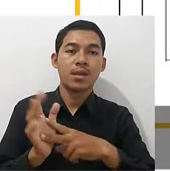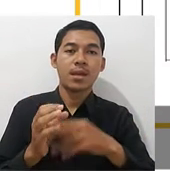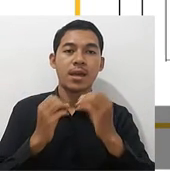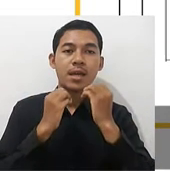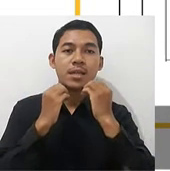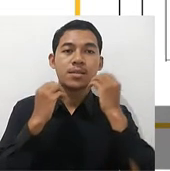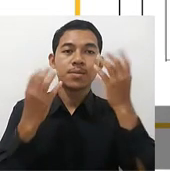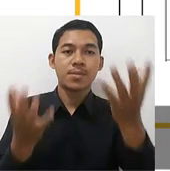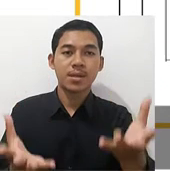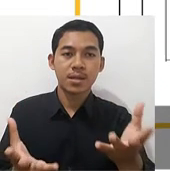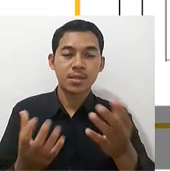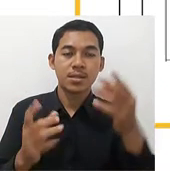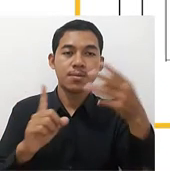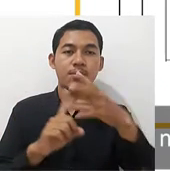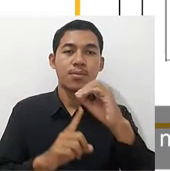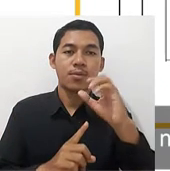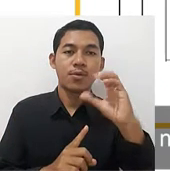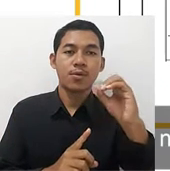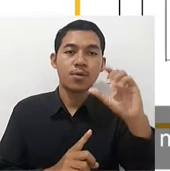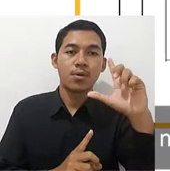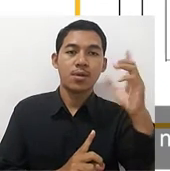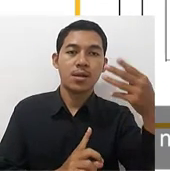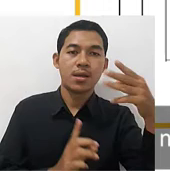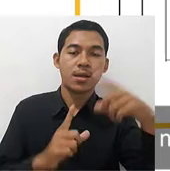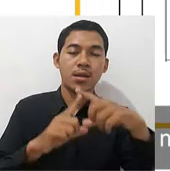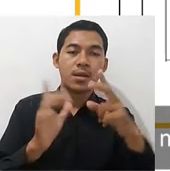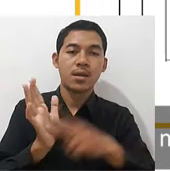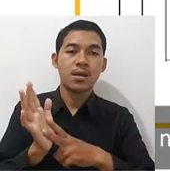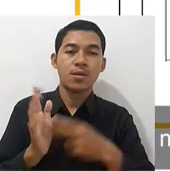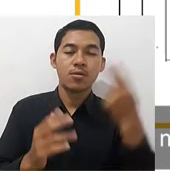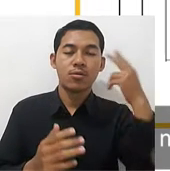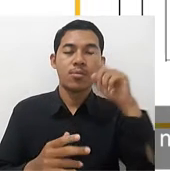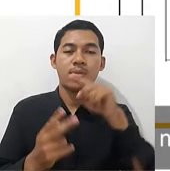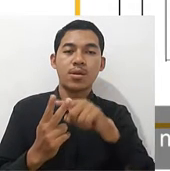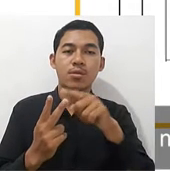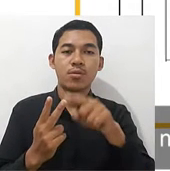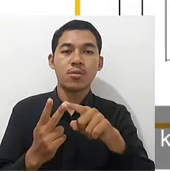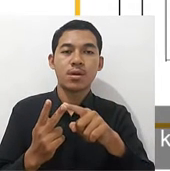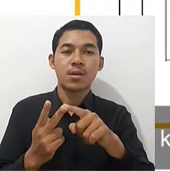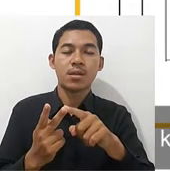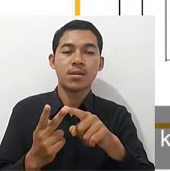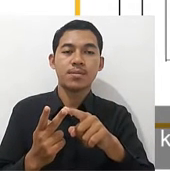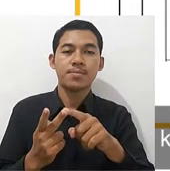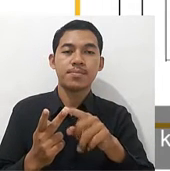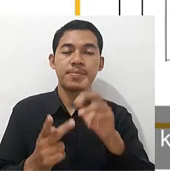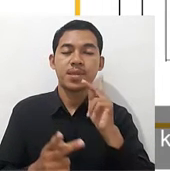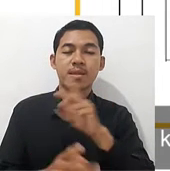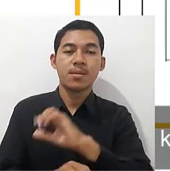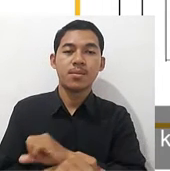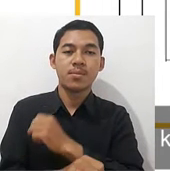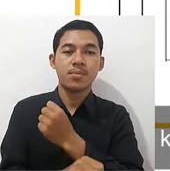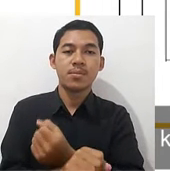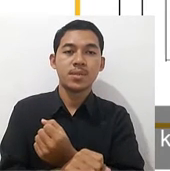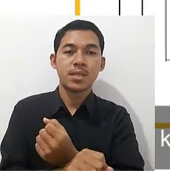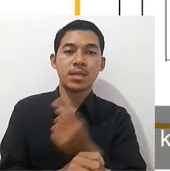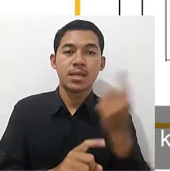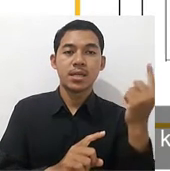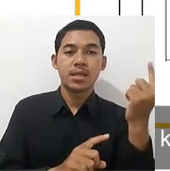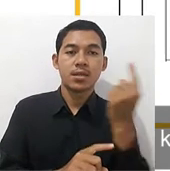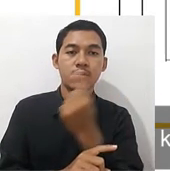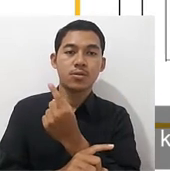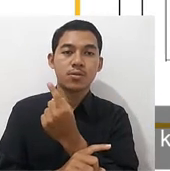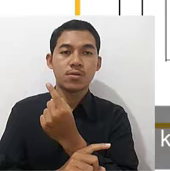ekspresi Boolean ya. Nah, untuk menentukan ekspresi Boolean juga sama. Kita bisa dengan cara ngikutin